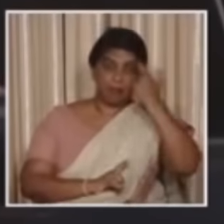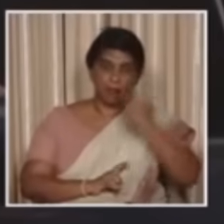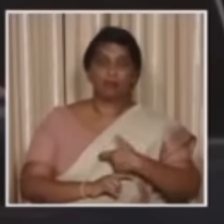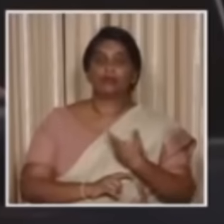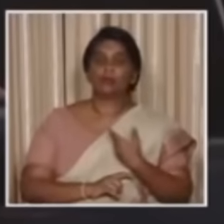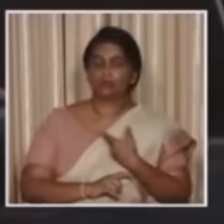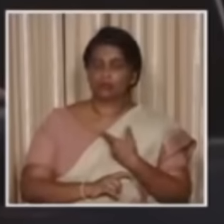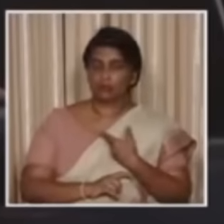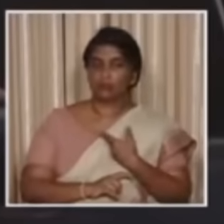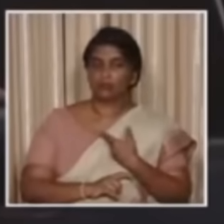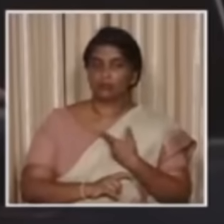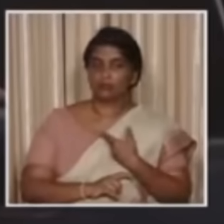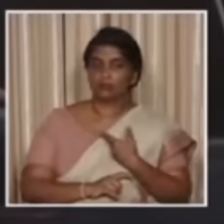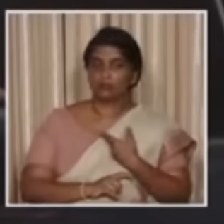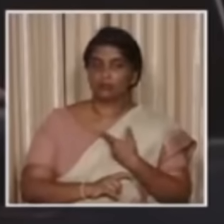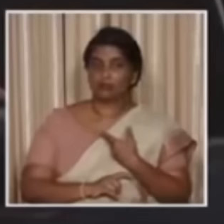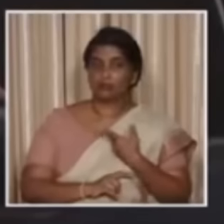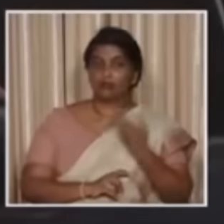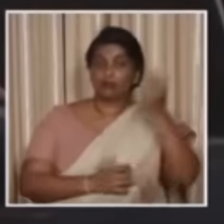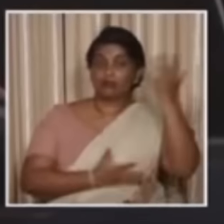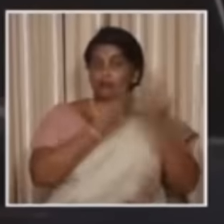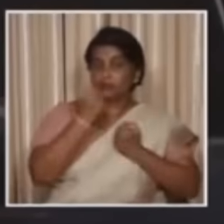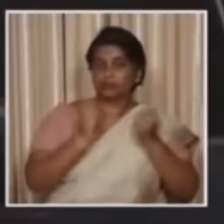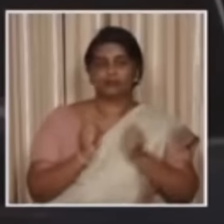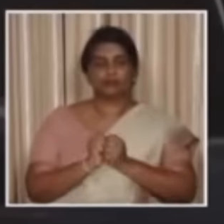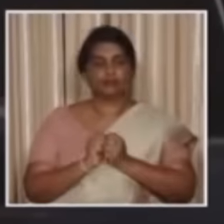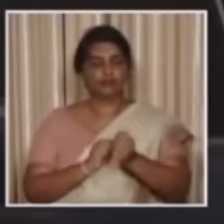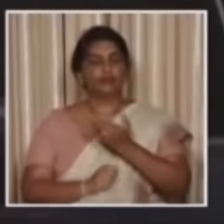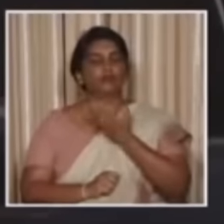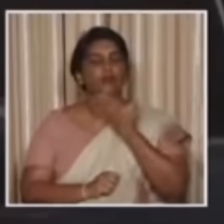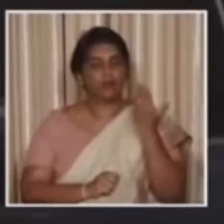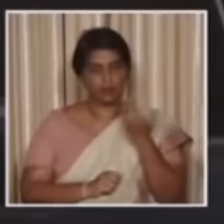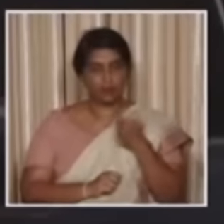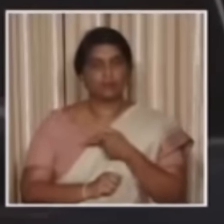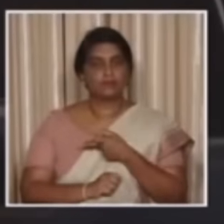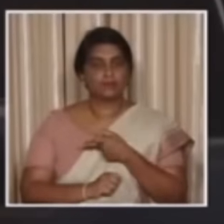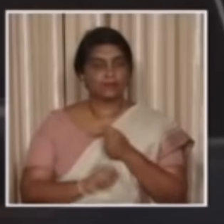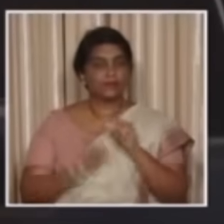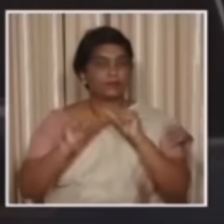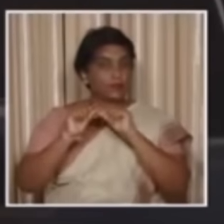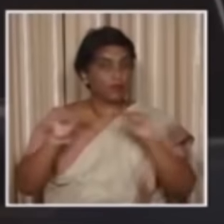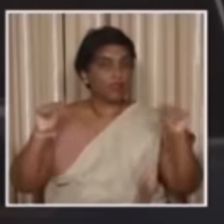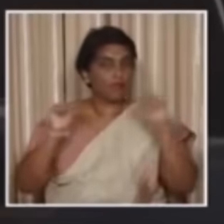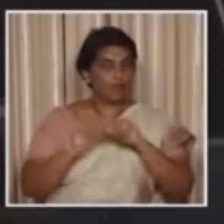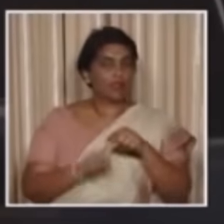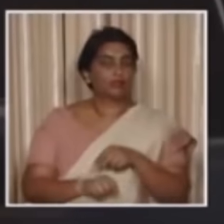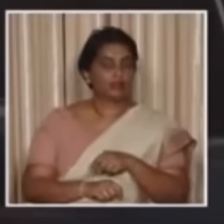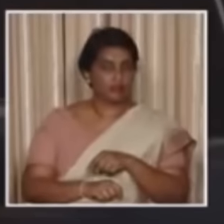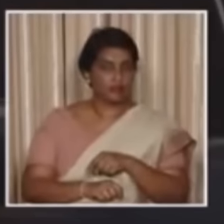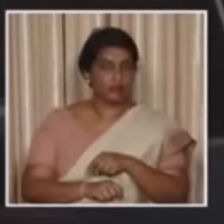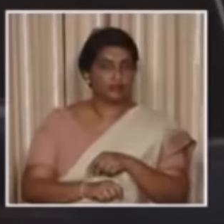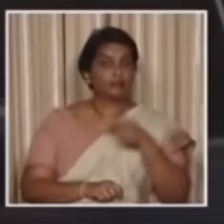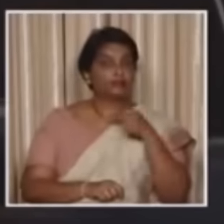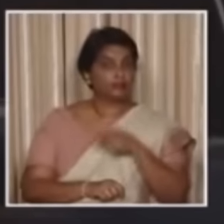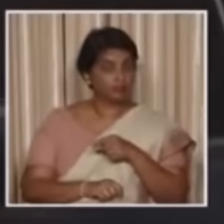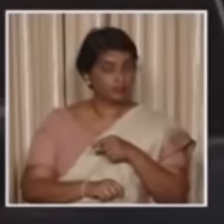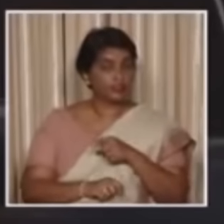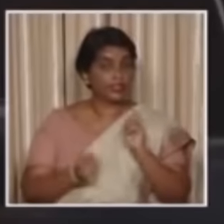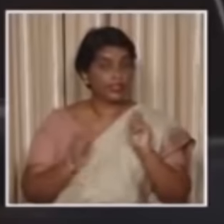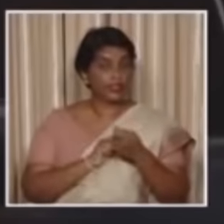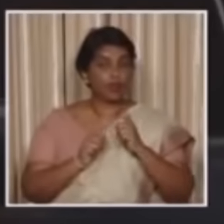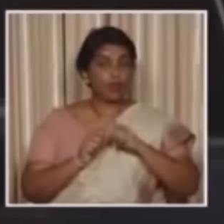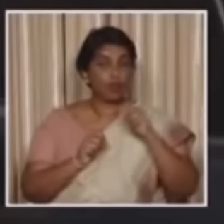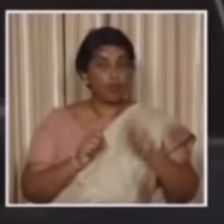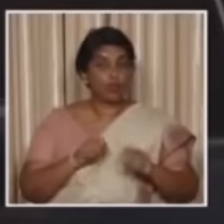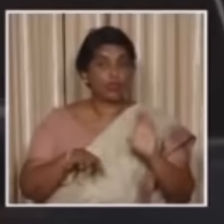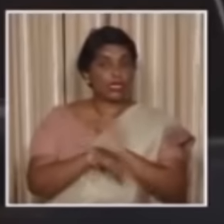आयट मे आधार अरगन क्रियात्मक वेन्न पुलवांग वगंति एक तिबुना मेक क्रिकेट बोर्ड के